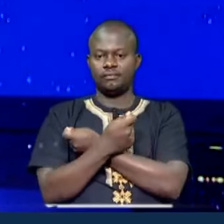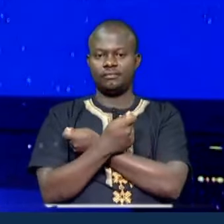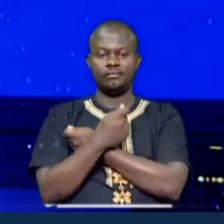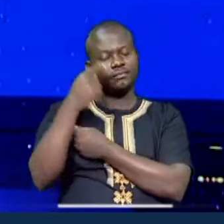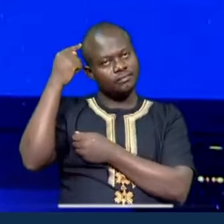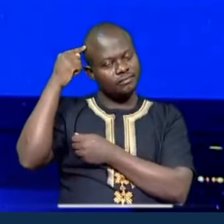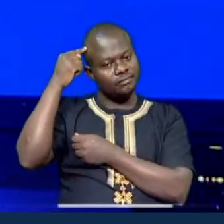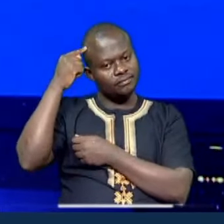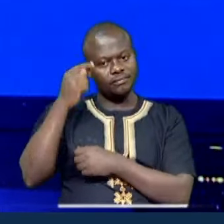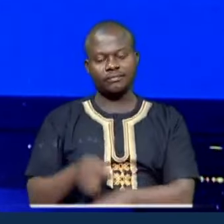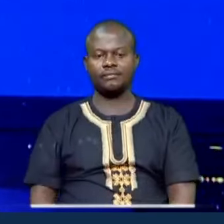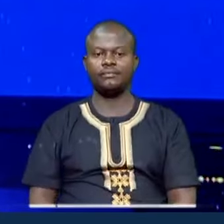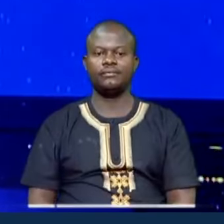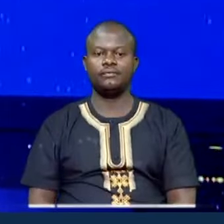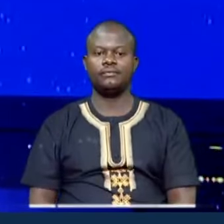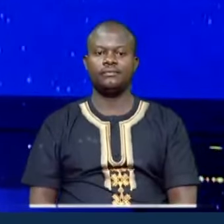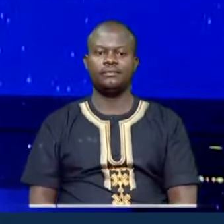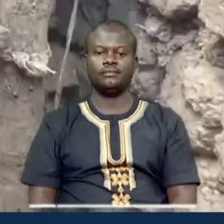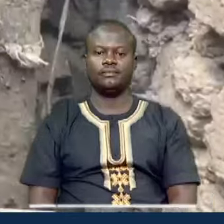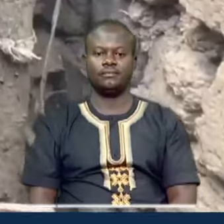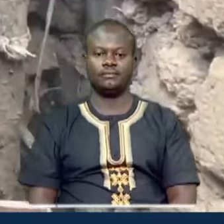imyumvire. Christine Ndacyayisenga.